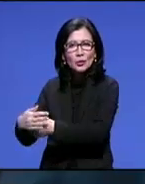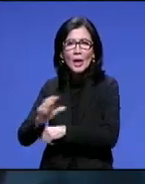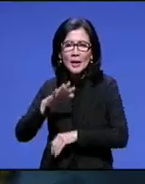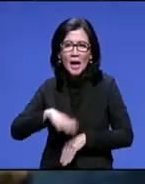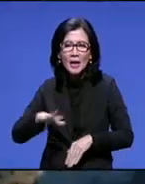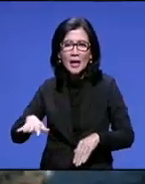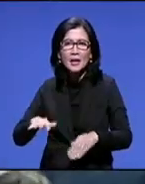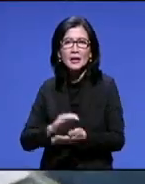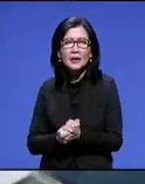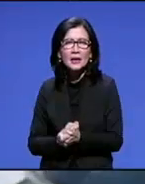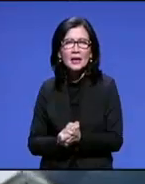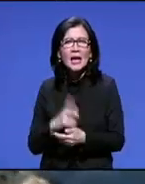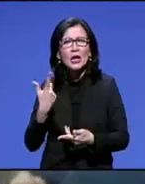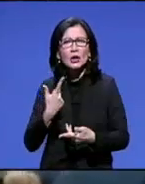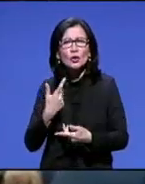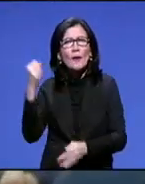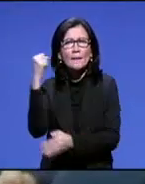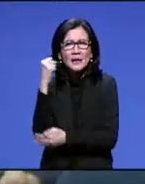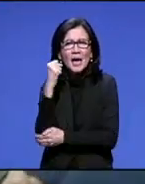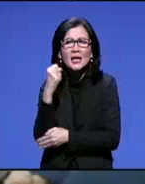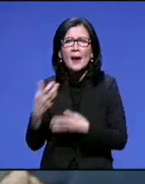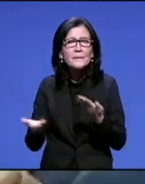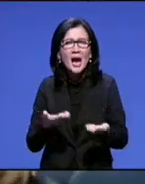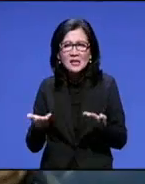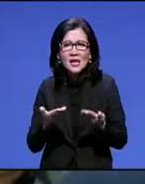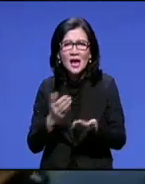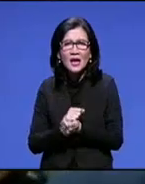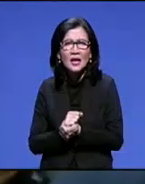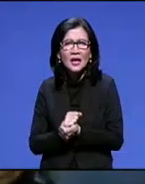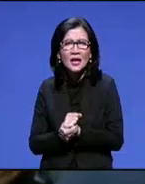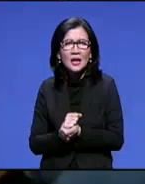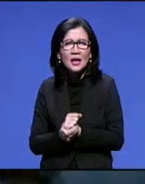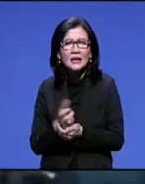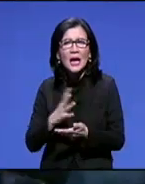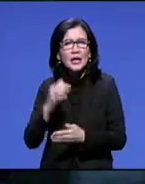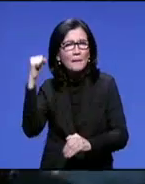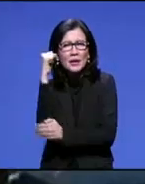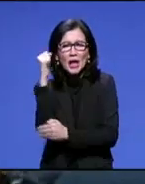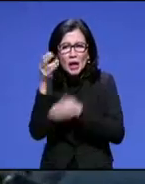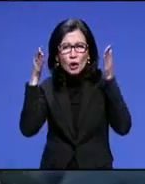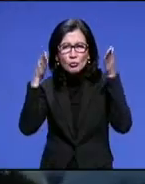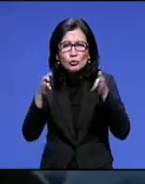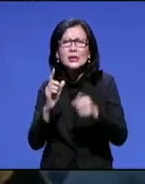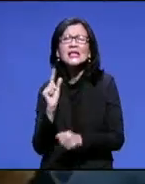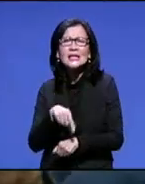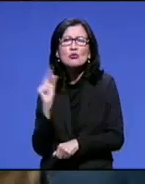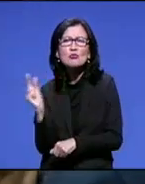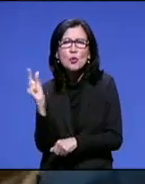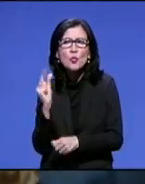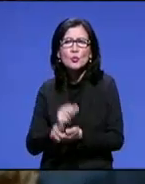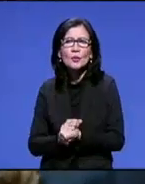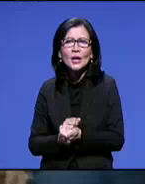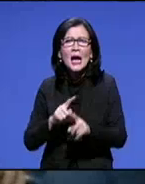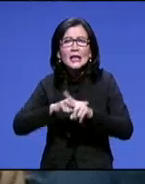Nggak ada yang, ini sebetulnya pidana biasa. Ini sebetulnya pidana biasa, tidak ada pidana yang istimewa ini sebetulnya. Ini pidana umum biasa. Cuma